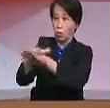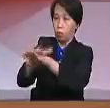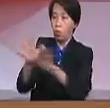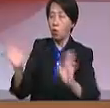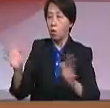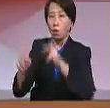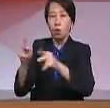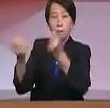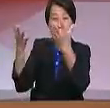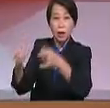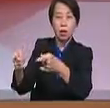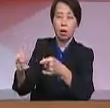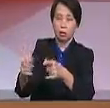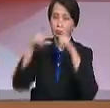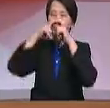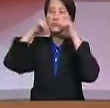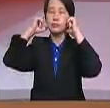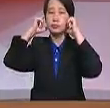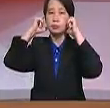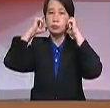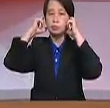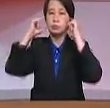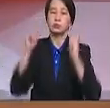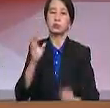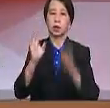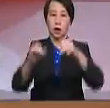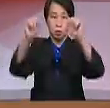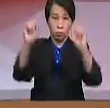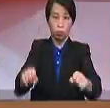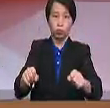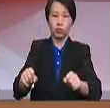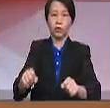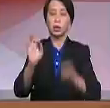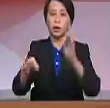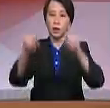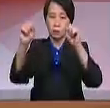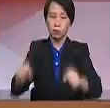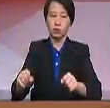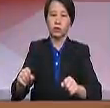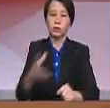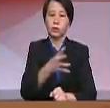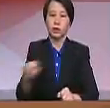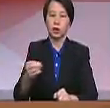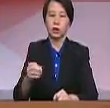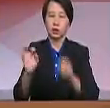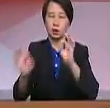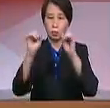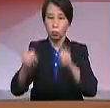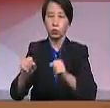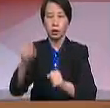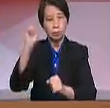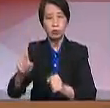yang bersesak-sesak, dan jika boleh melakukan penjarakan dan juga penjarakan